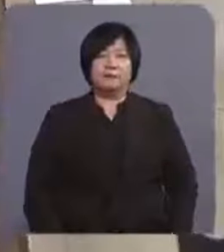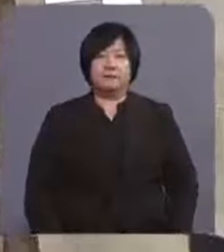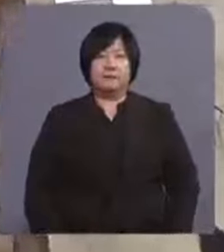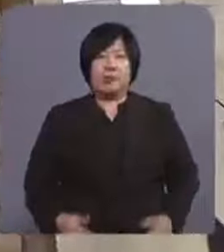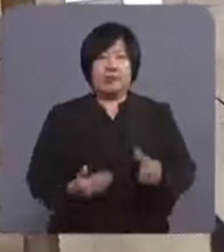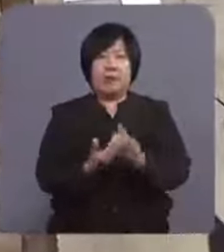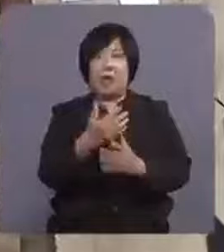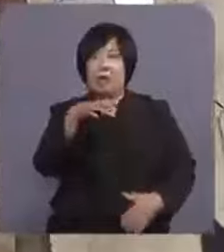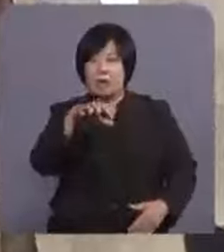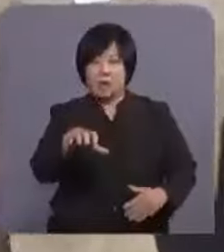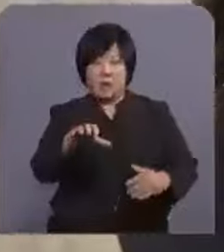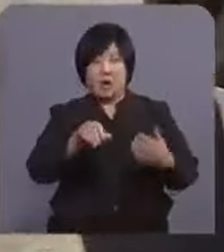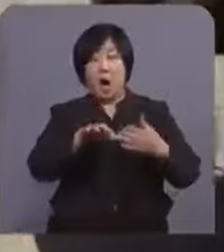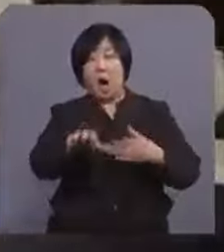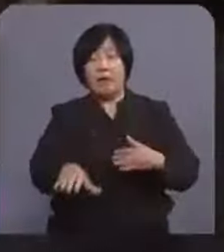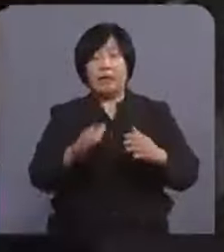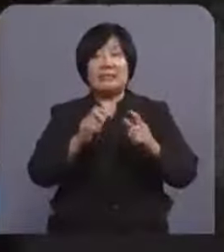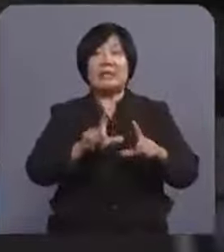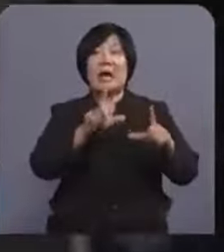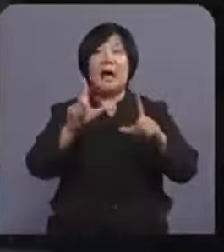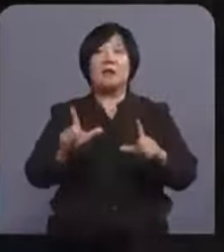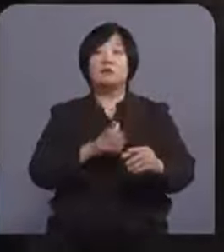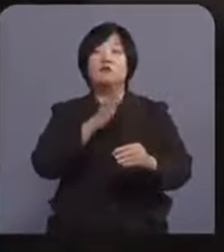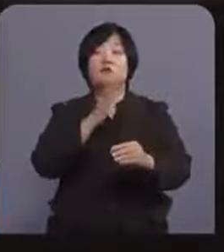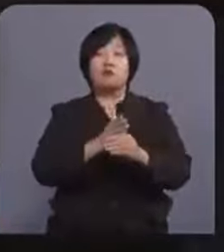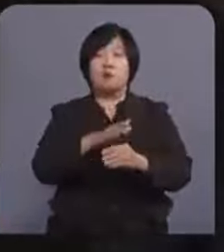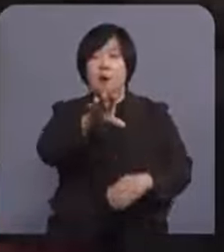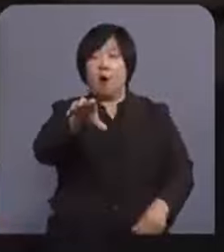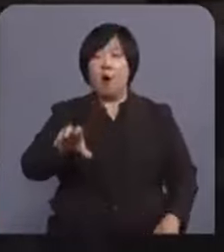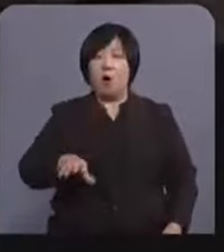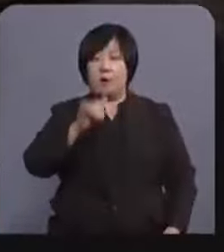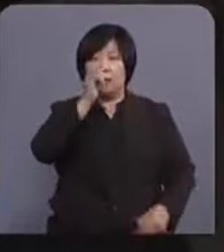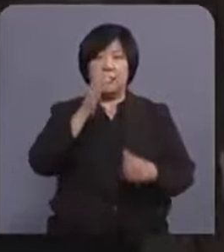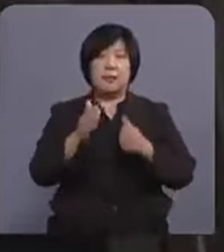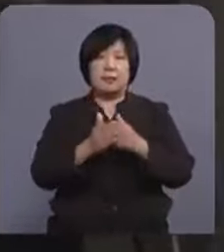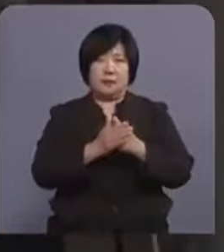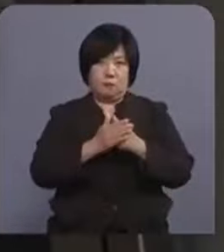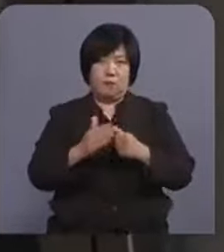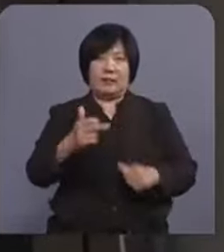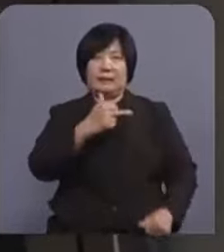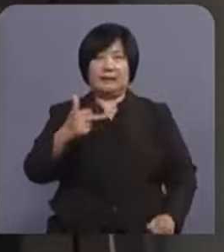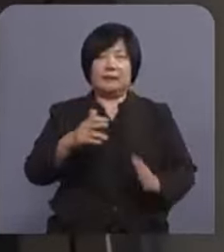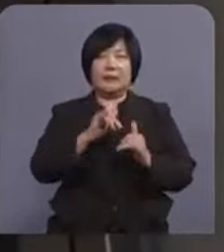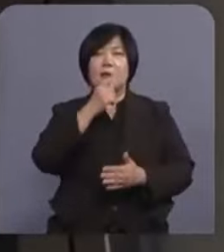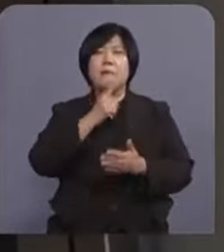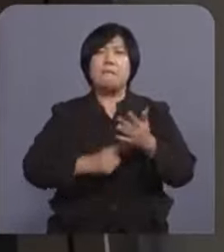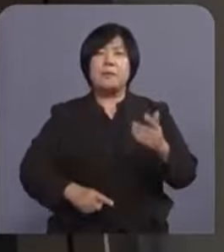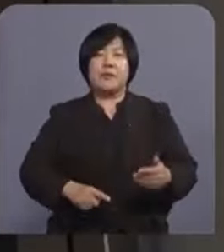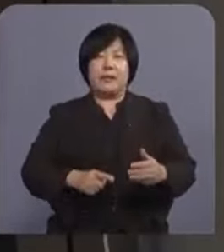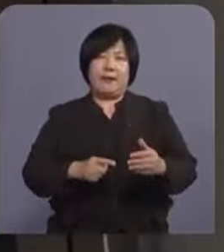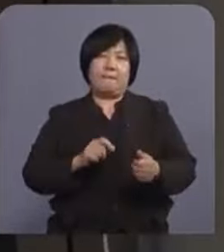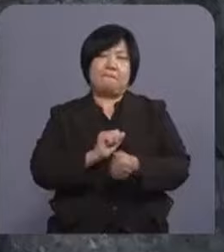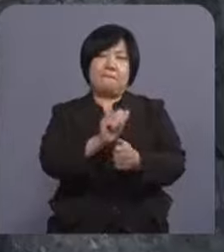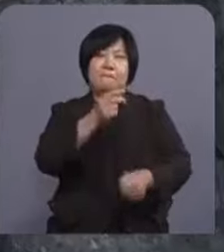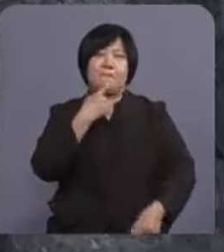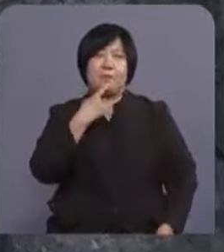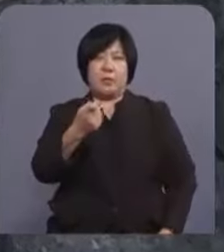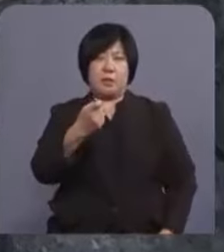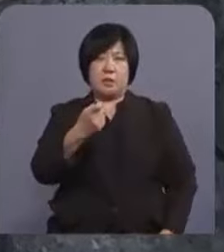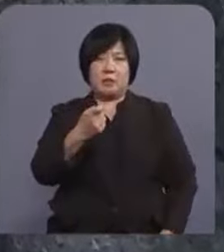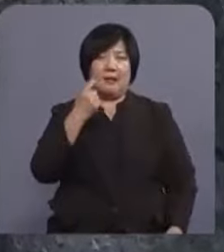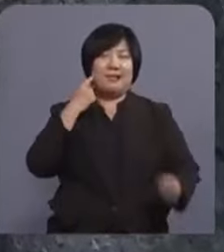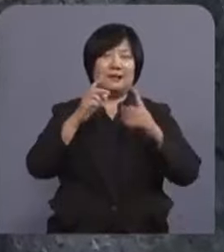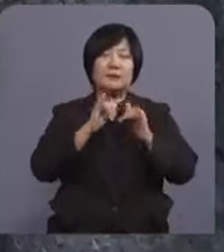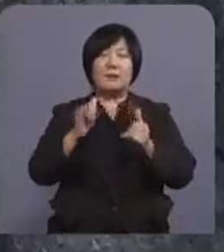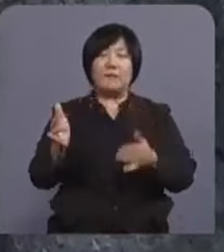사고현장 바로 아래에는 주민들이 살고 있는 주택이 여럿 있어서 하마터면 큰 임명 피해로 이어질 뻔했습니다 다친